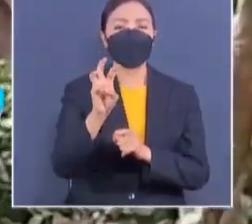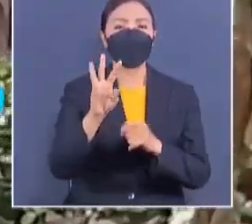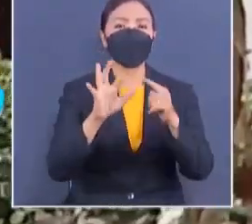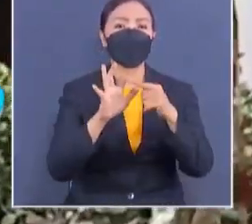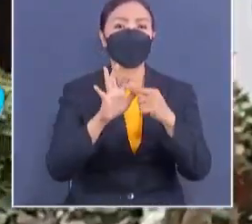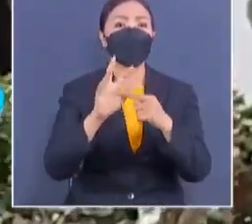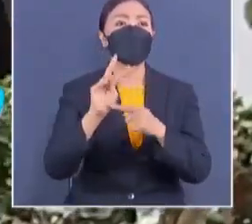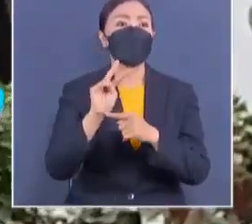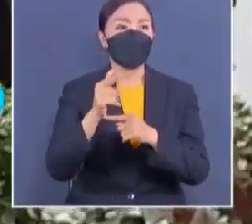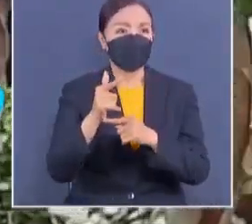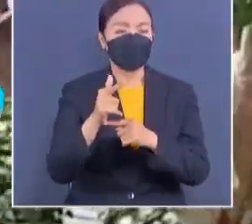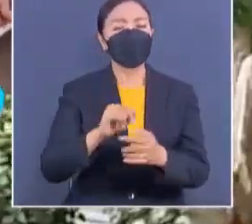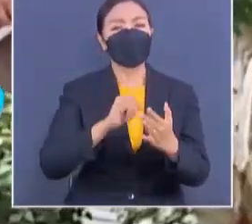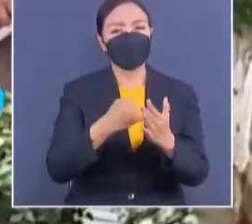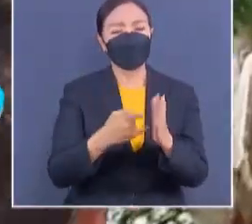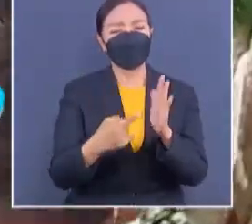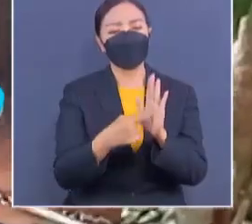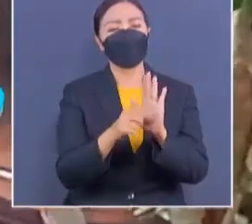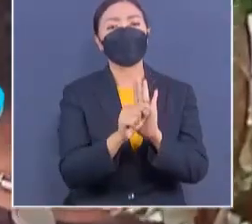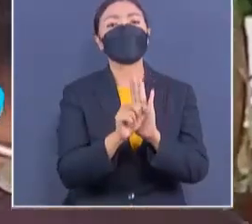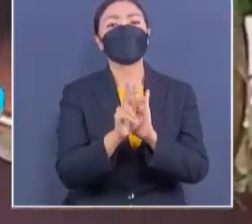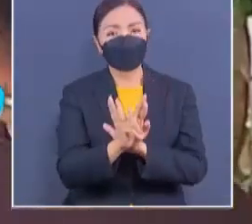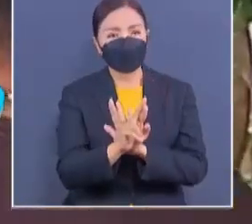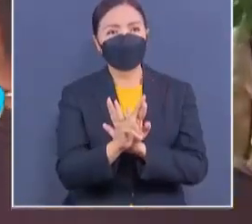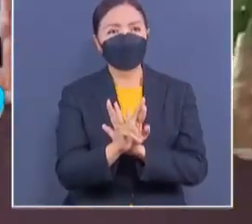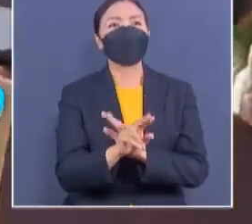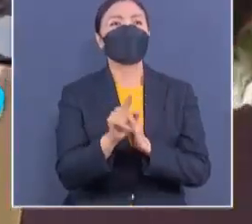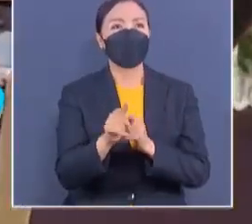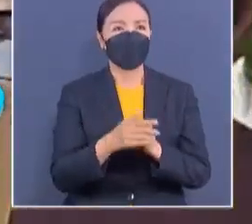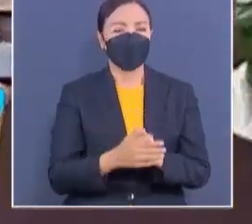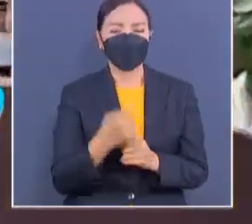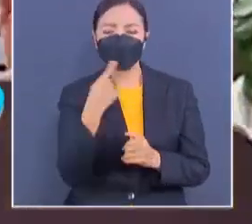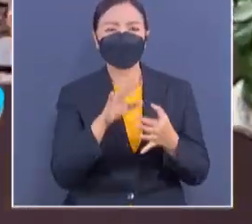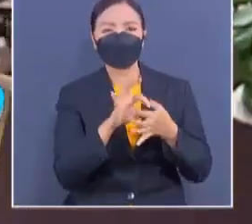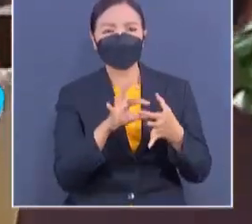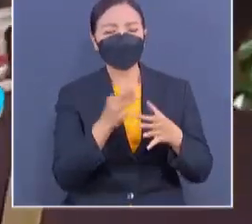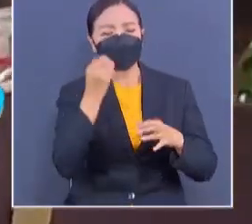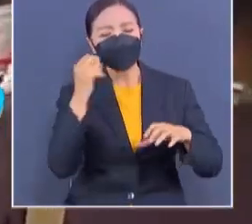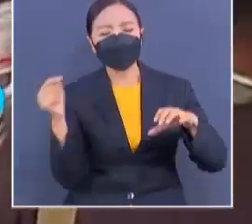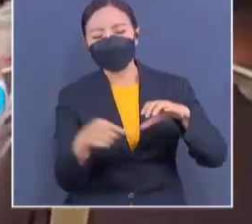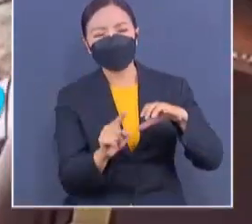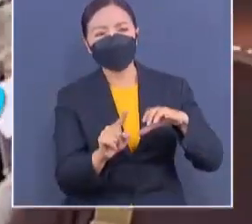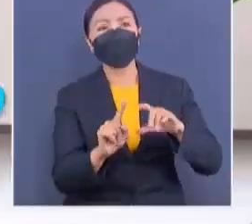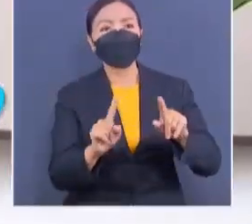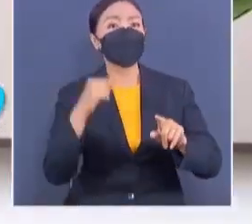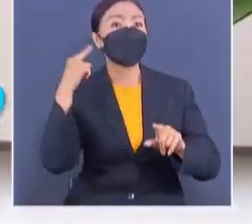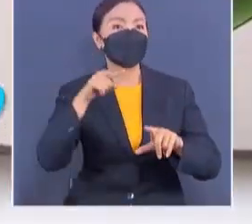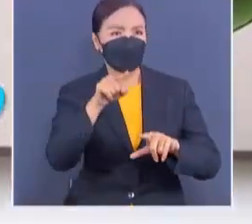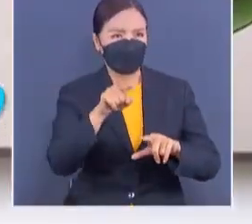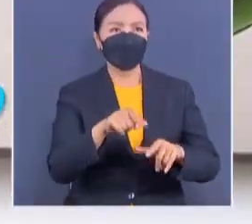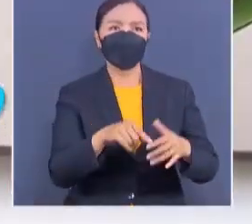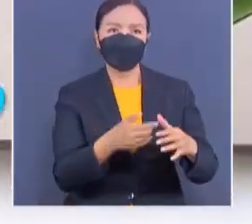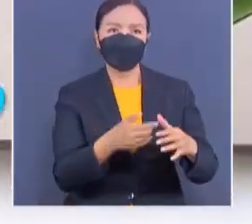ไม่อนุญาตให้สื่อมวลชนแล้วก็ผู้ที่ไม่เกี่ยวข้องเนี่ยเข้าไปภายในบ้านก่อนที่จะนำตัวนางเพ็ญสิริหรือว่าเจ๊ข้าวเนี่ยมาส